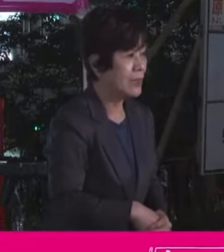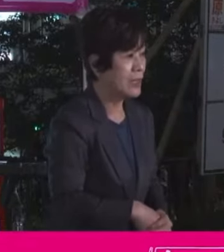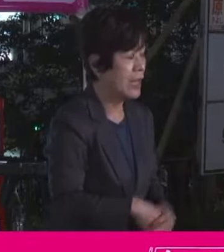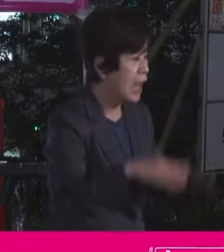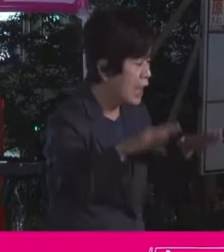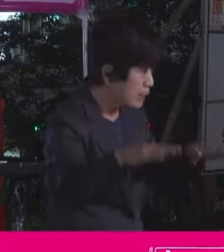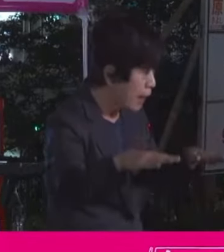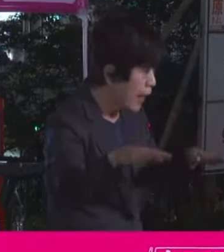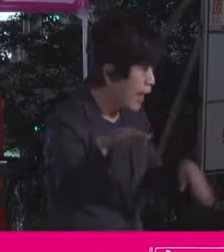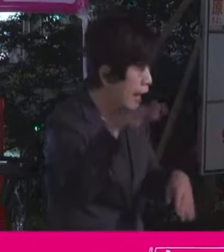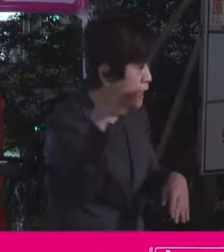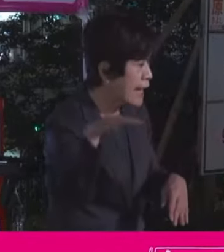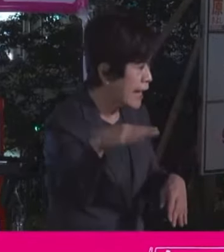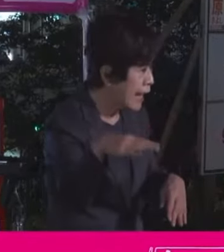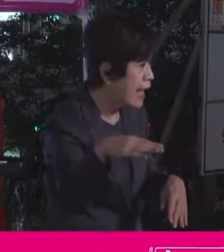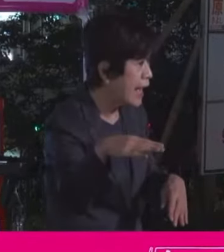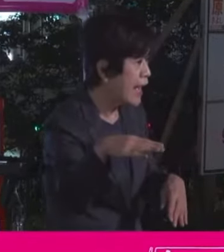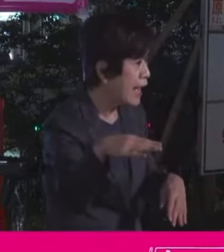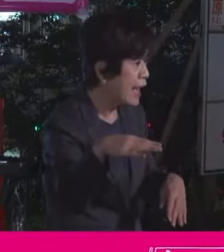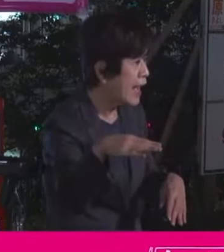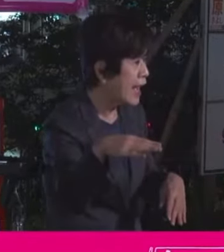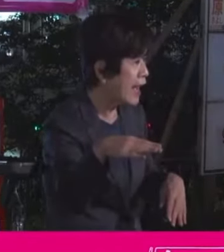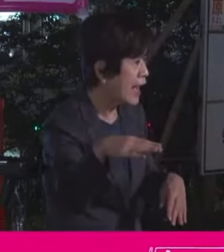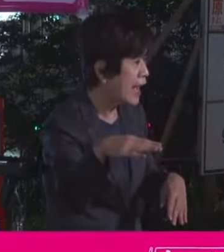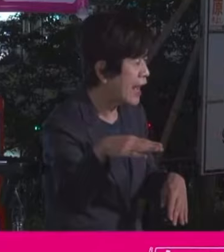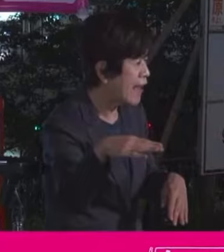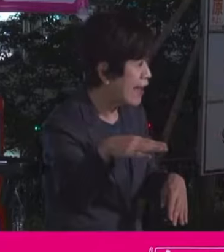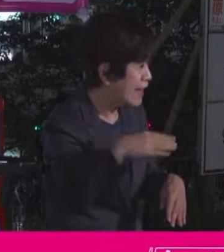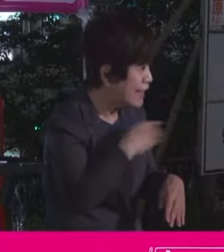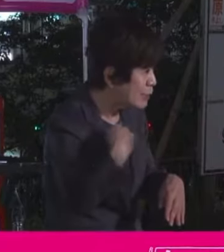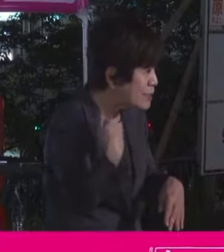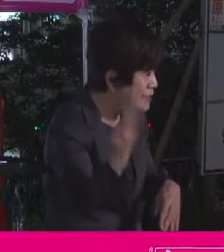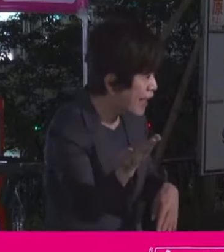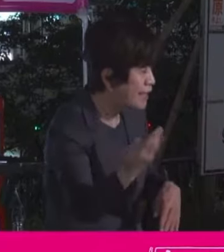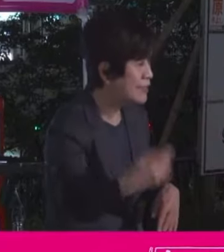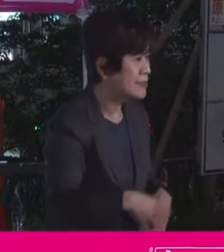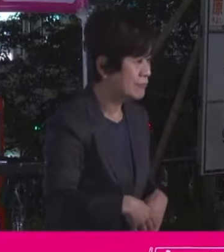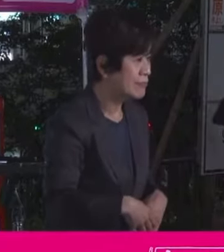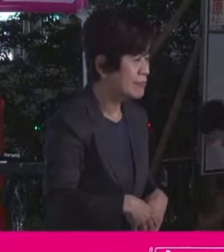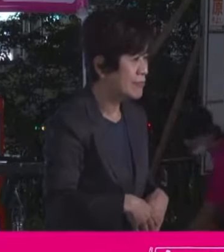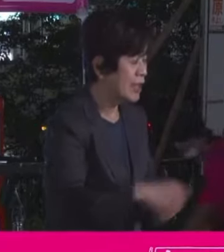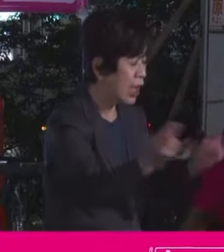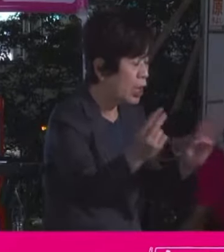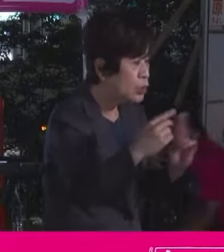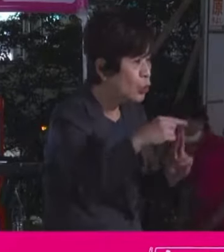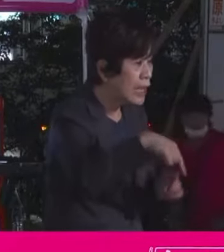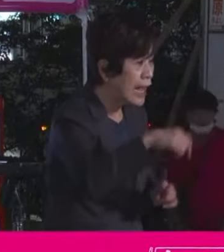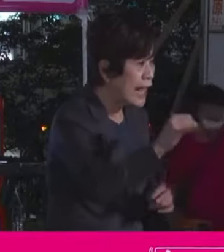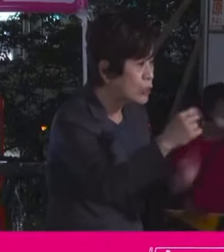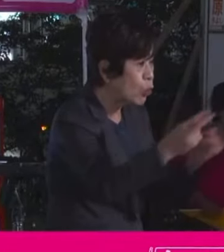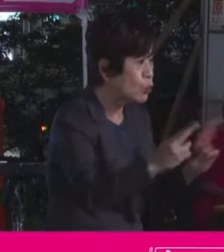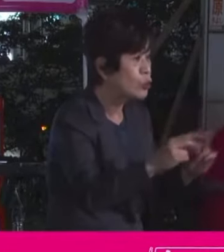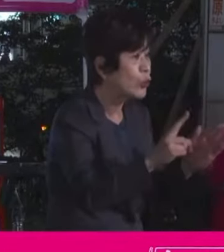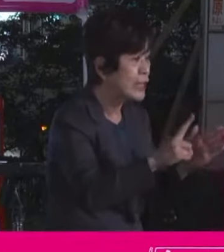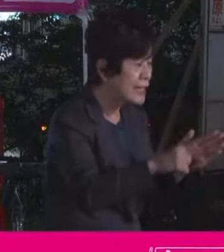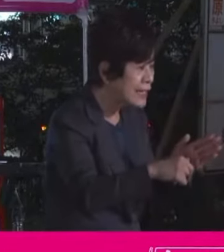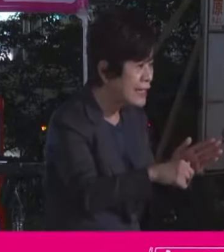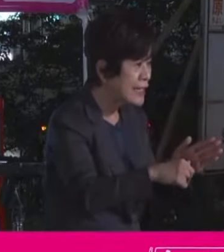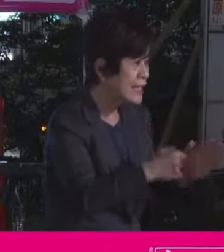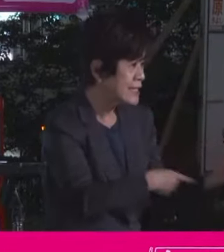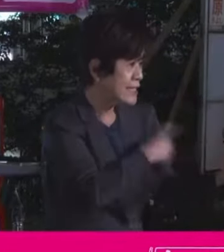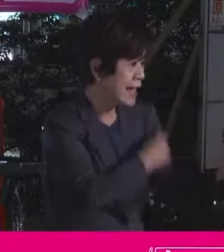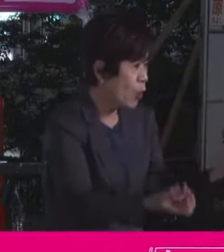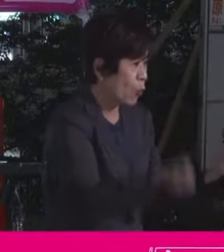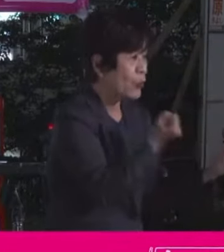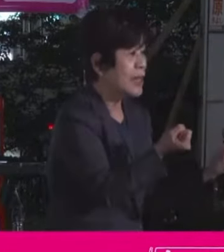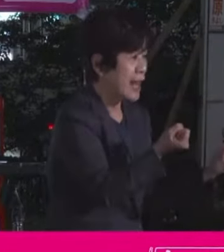今彼らが権力になっちゃったからできると思います？党内野党の時に主張してたことを権力握ったからってでき